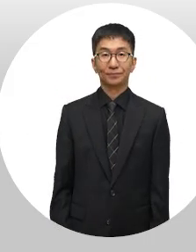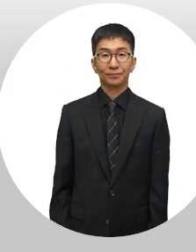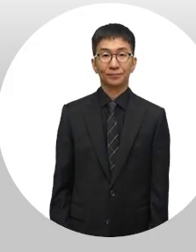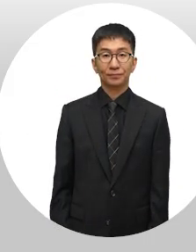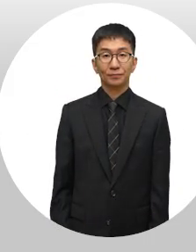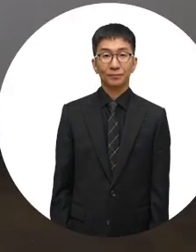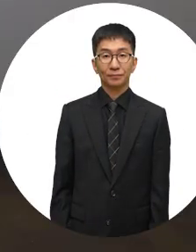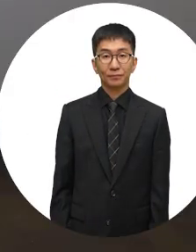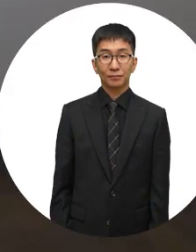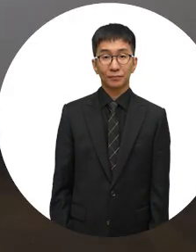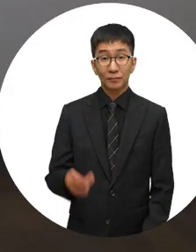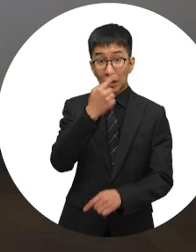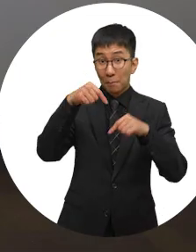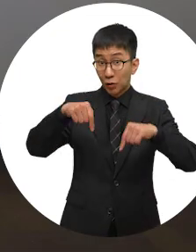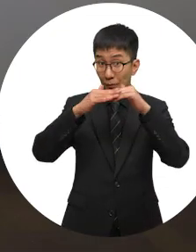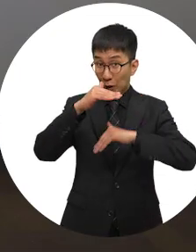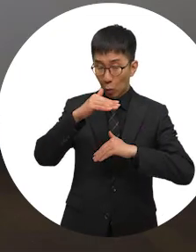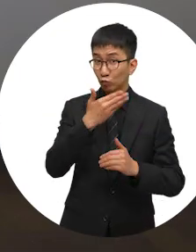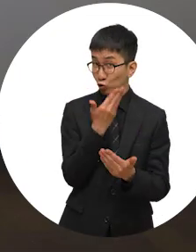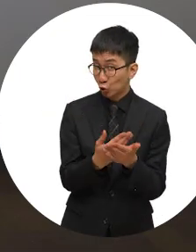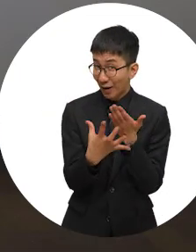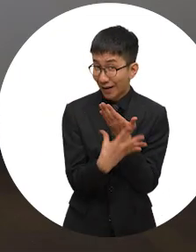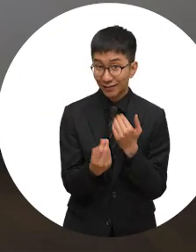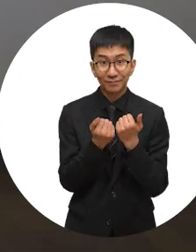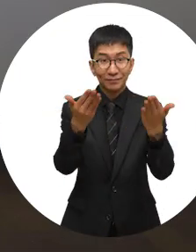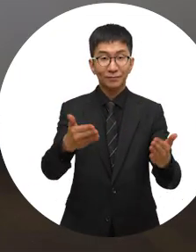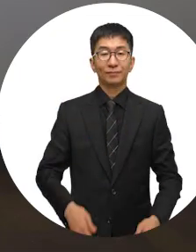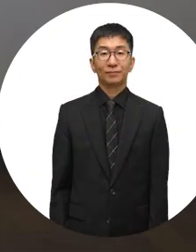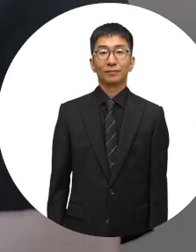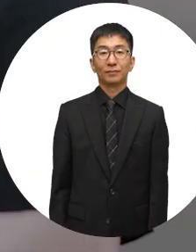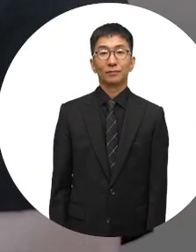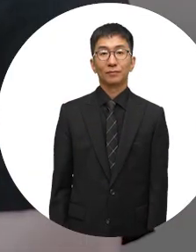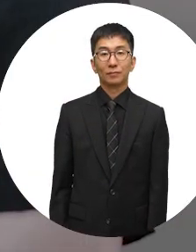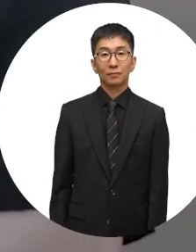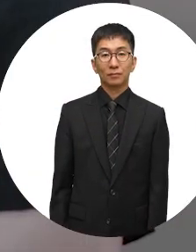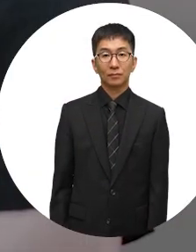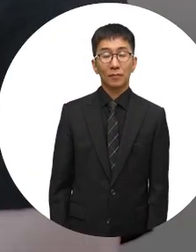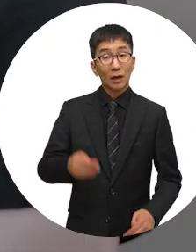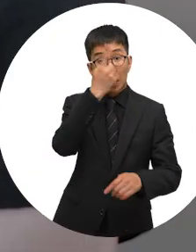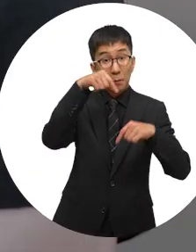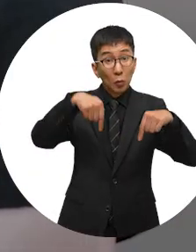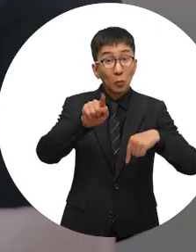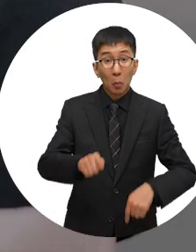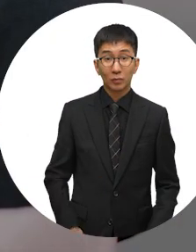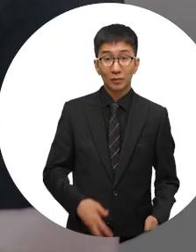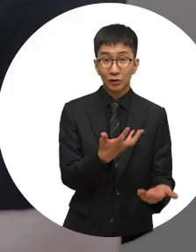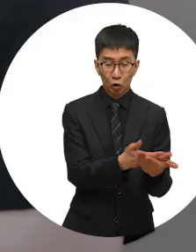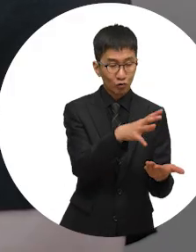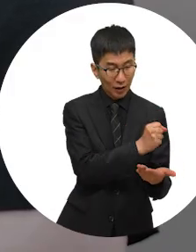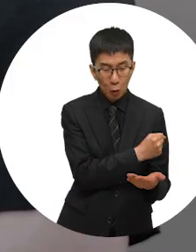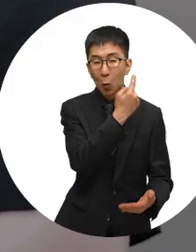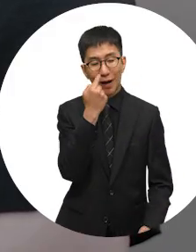갖게 됩니다. 경기대학교 면접의 중점사항을 정리해 보겠습니다. 경기대학교 학생부 종합전형 면접은